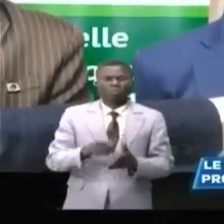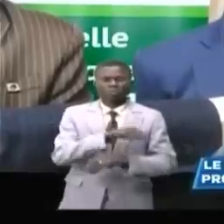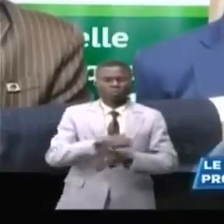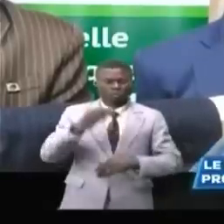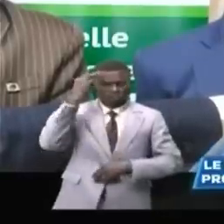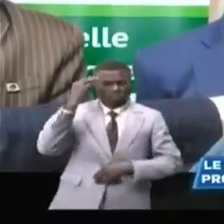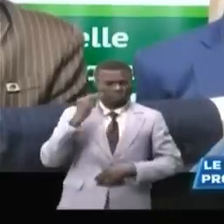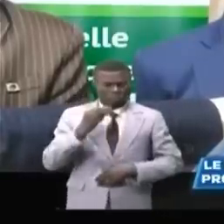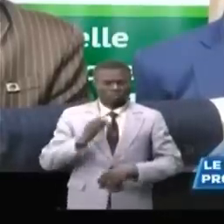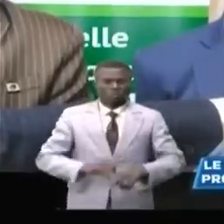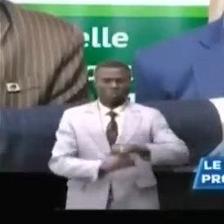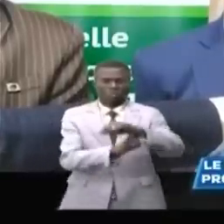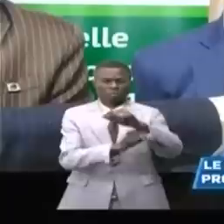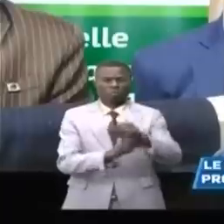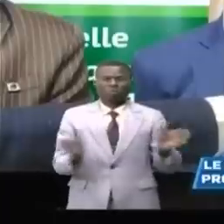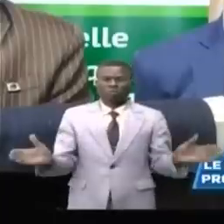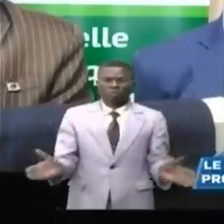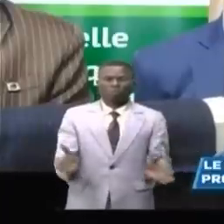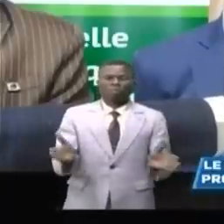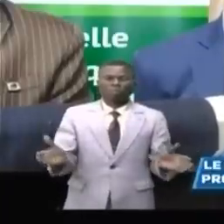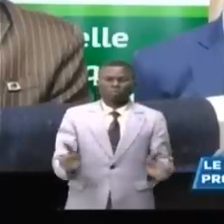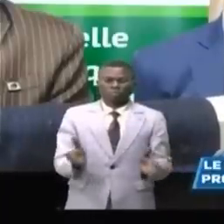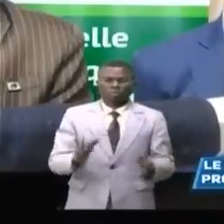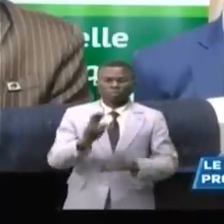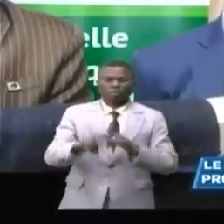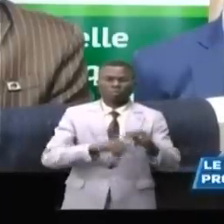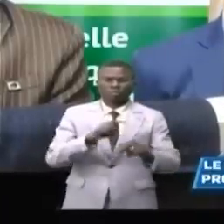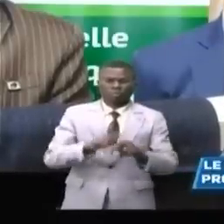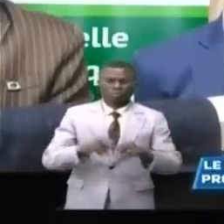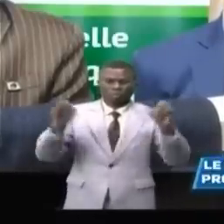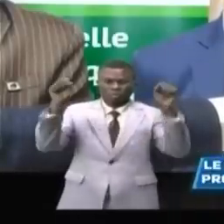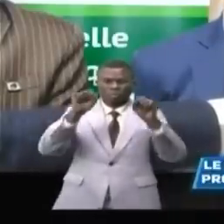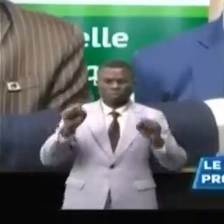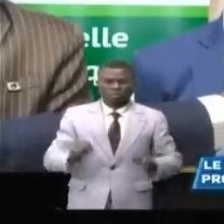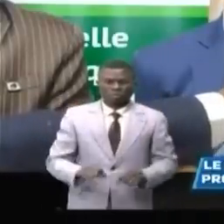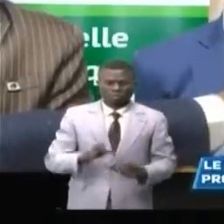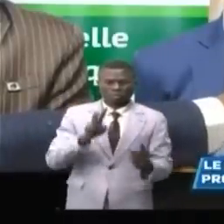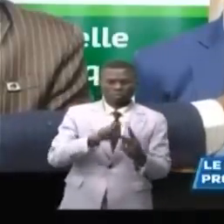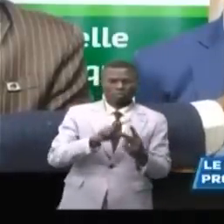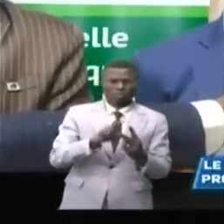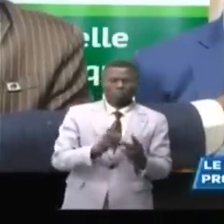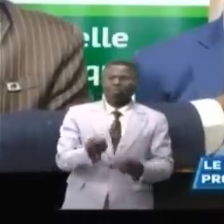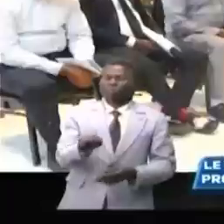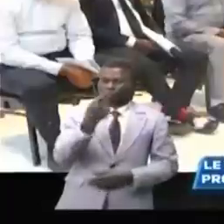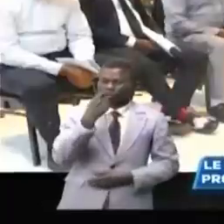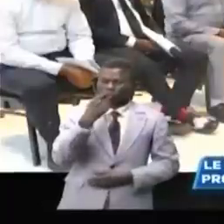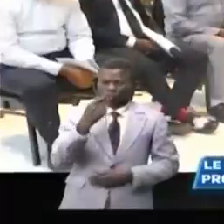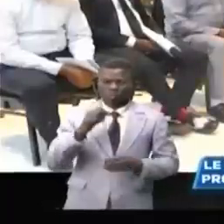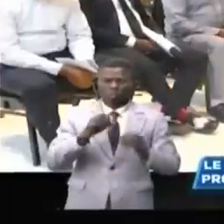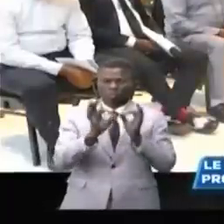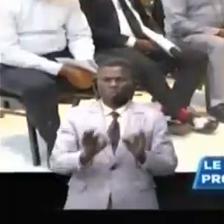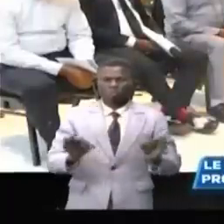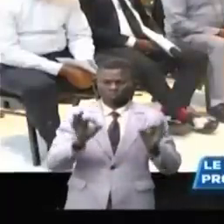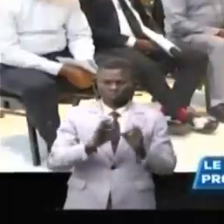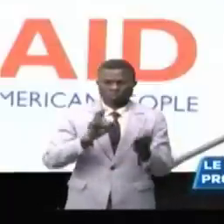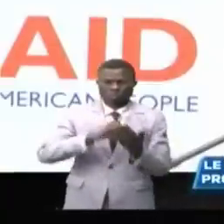pour accompagner le renforcement national du système d'approvisionnement des produits de santé. Le